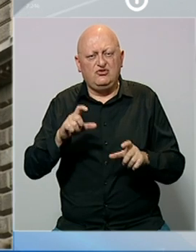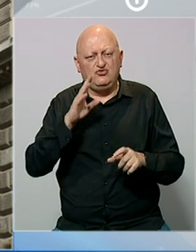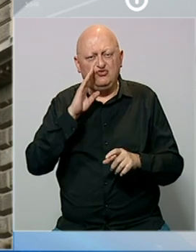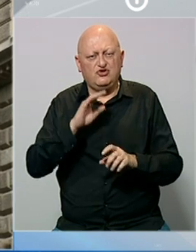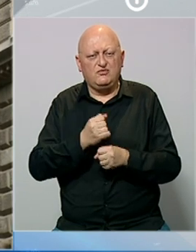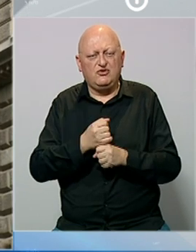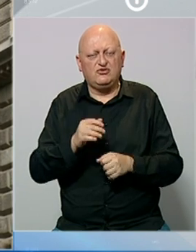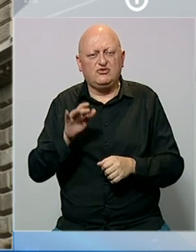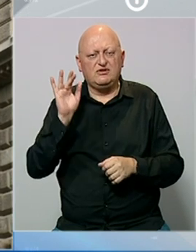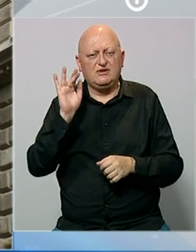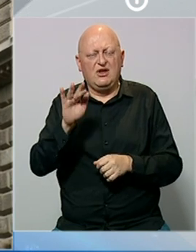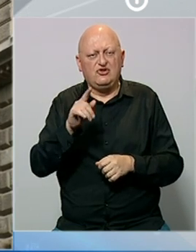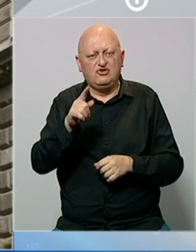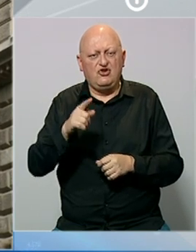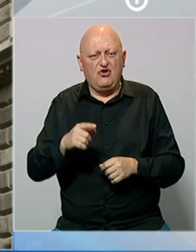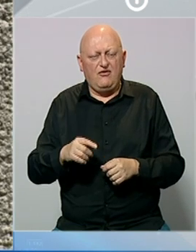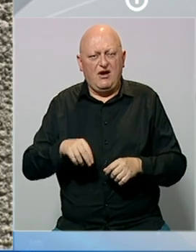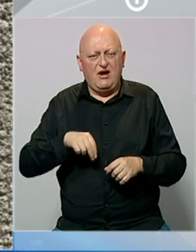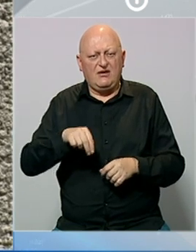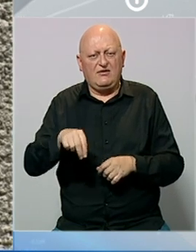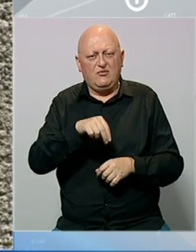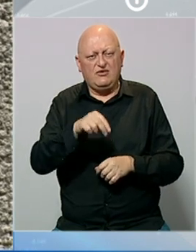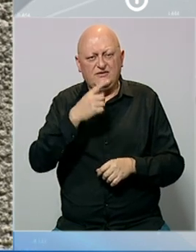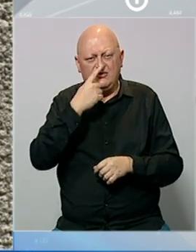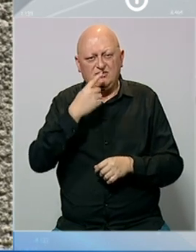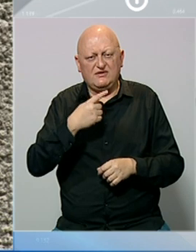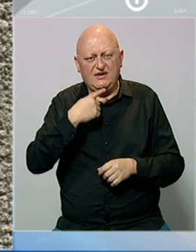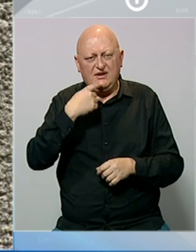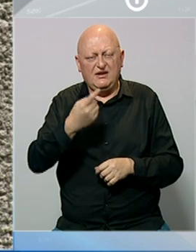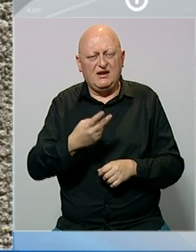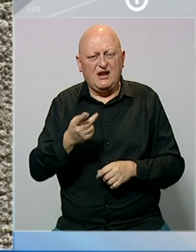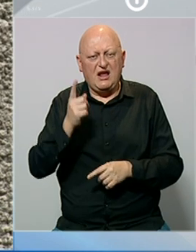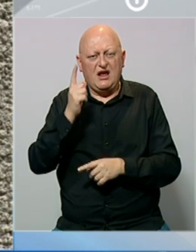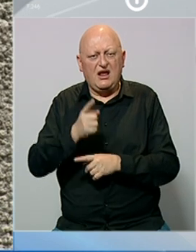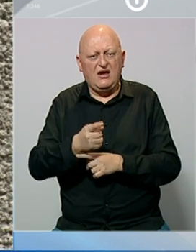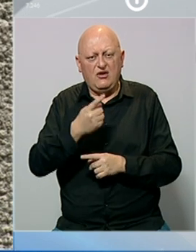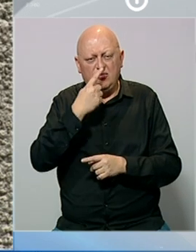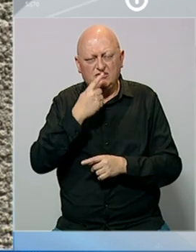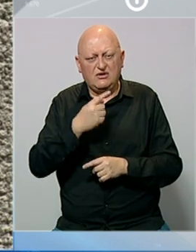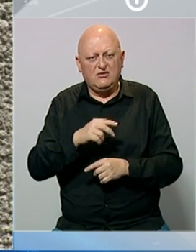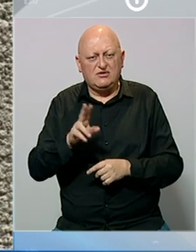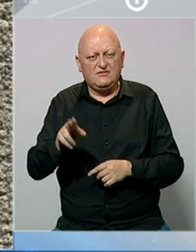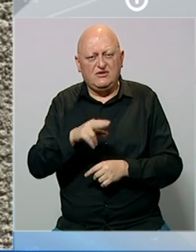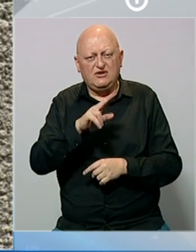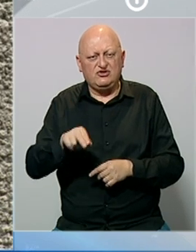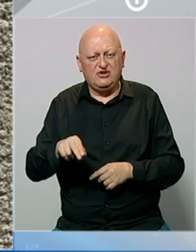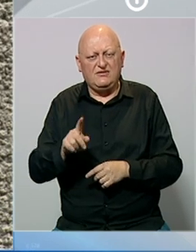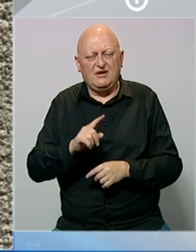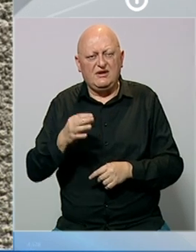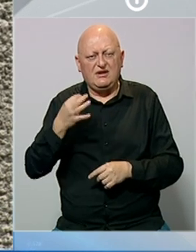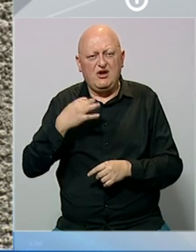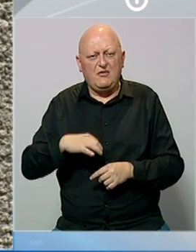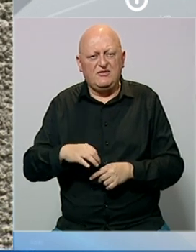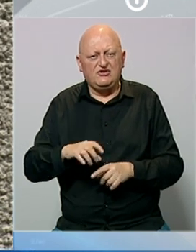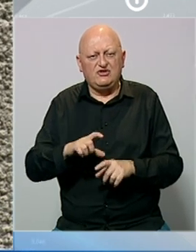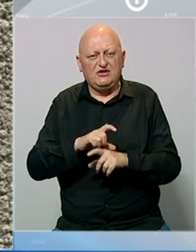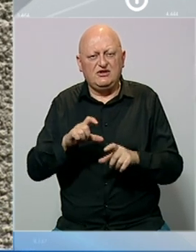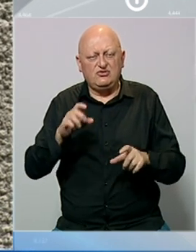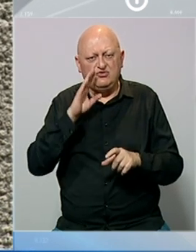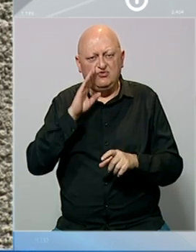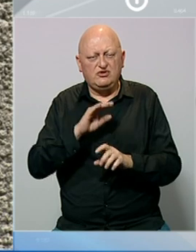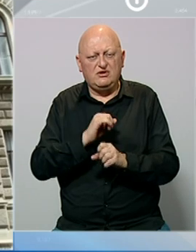da je dužnost Bosne i Hercegovine osuditi ovakve poteze Moskve, te navela kako je odluka Moskve ništavna i